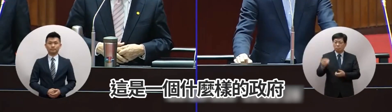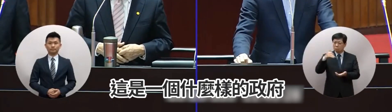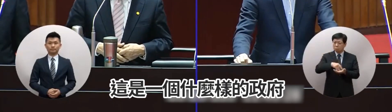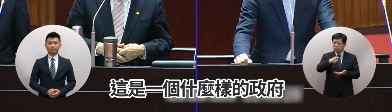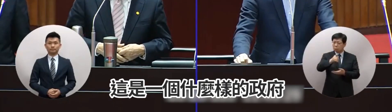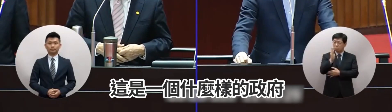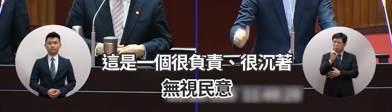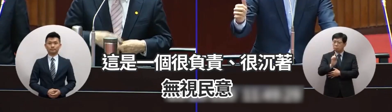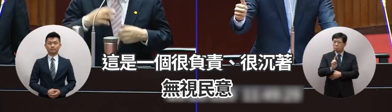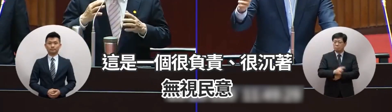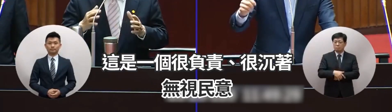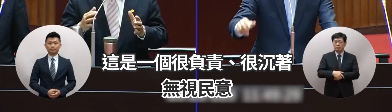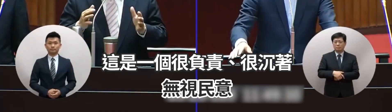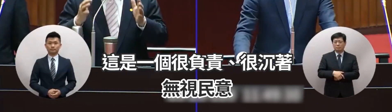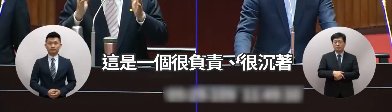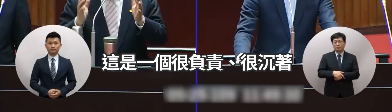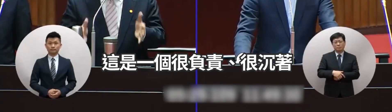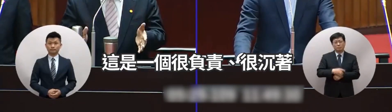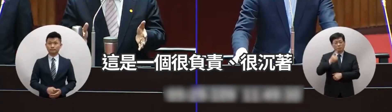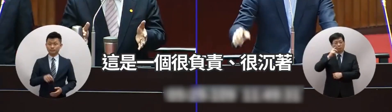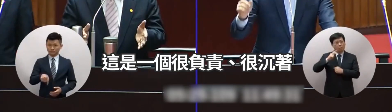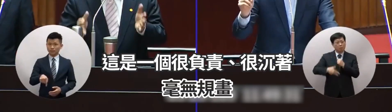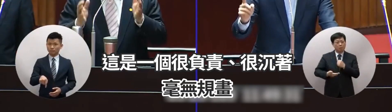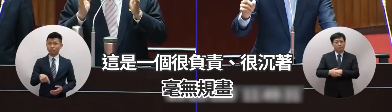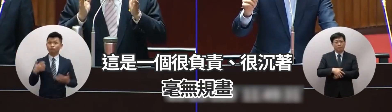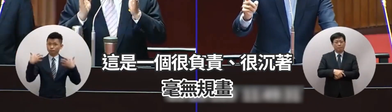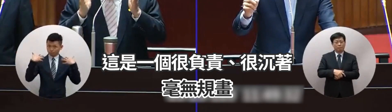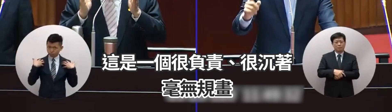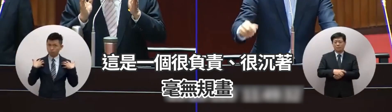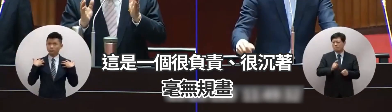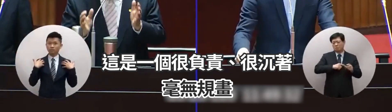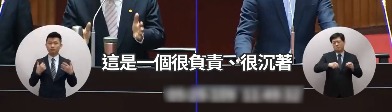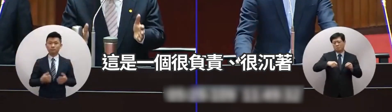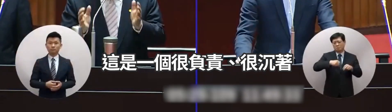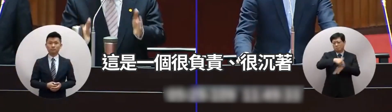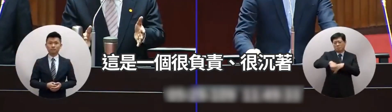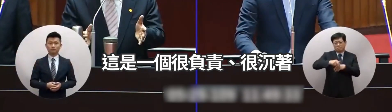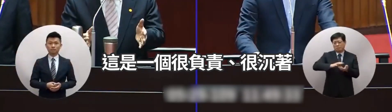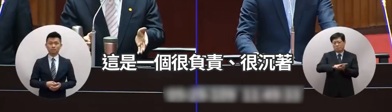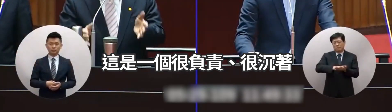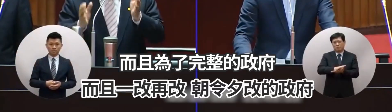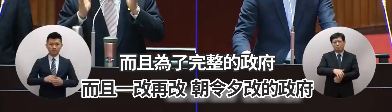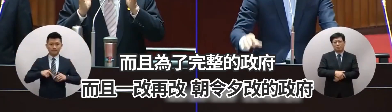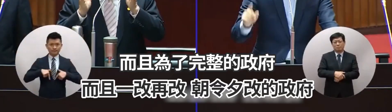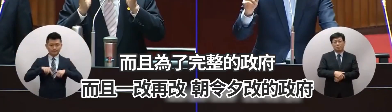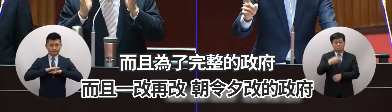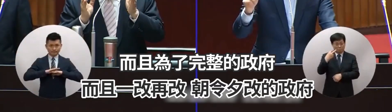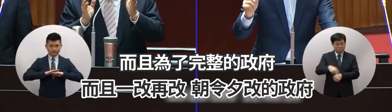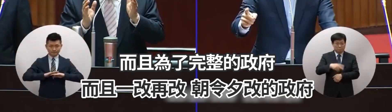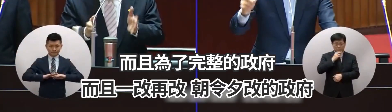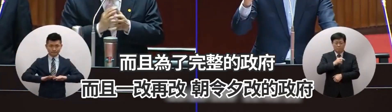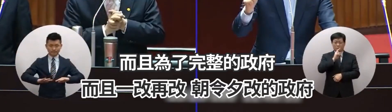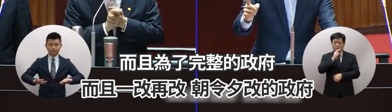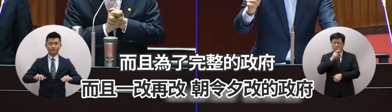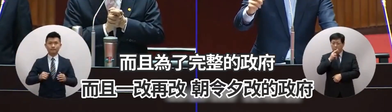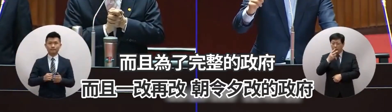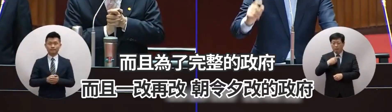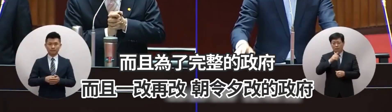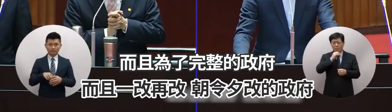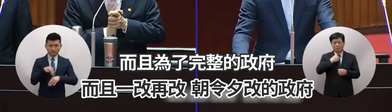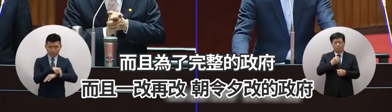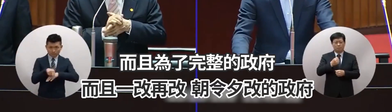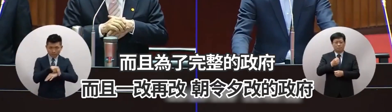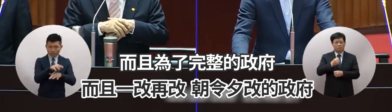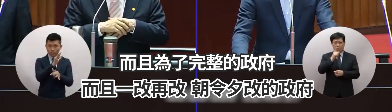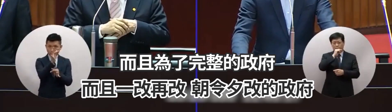样的政府？ 这 不是民意， 很负责， 毫无规划， 沉着， 而且一改再改，招信